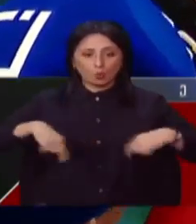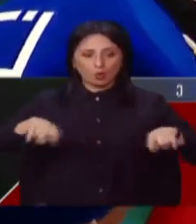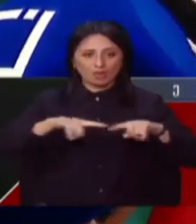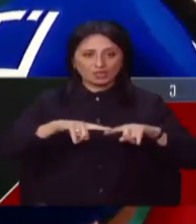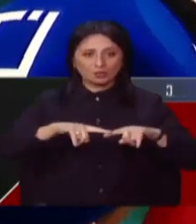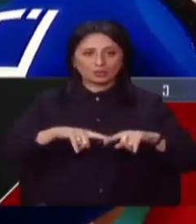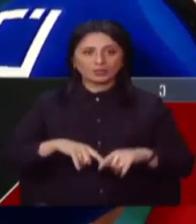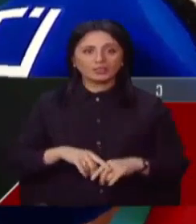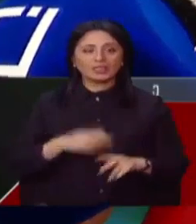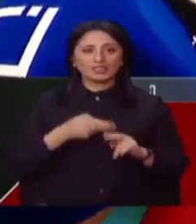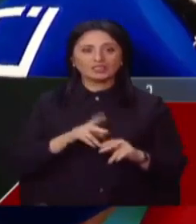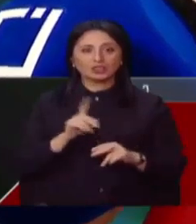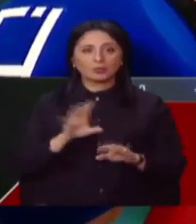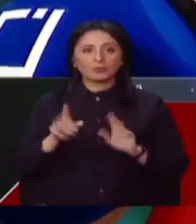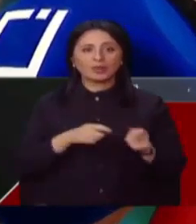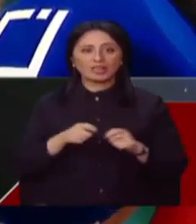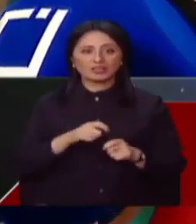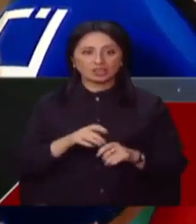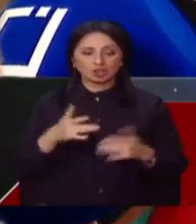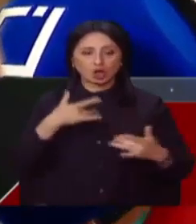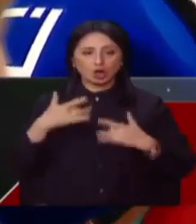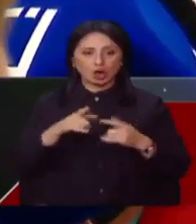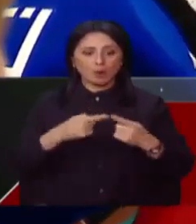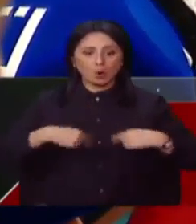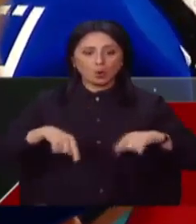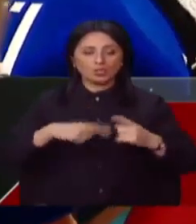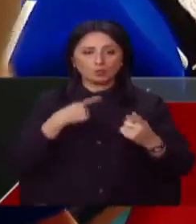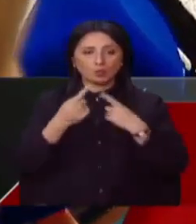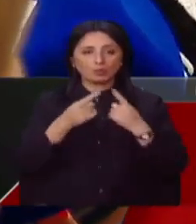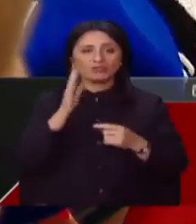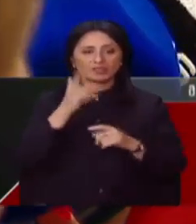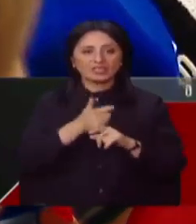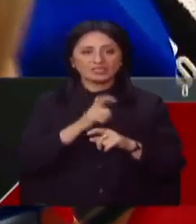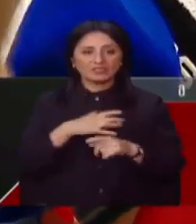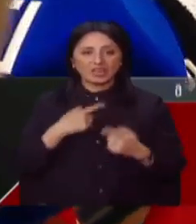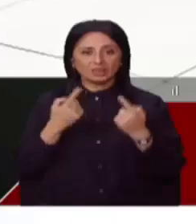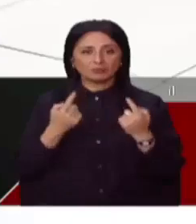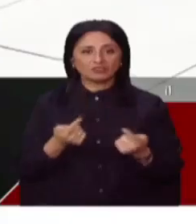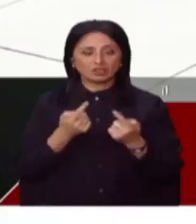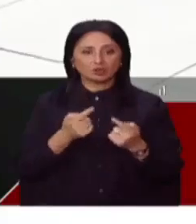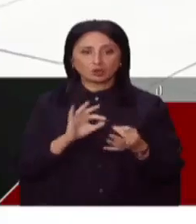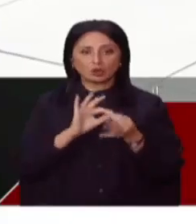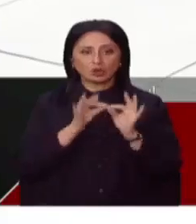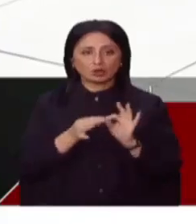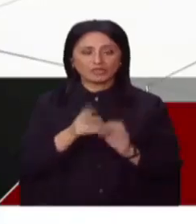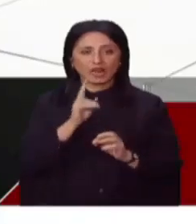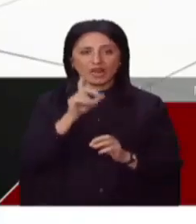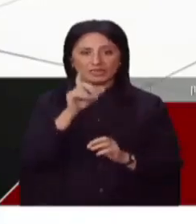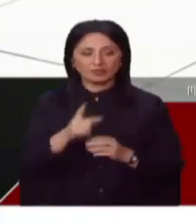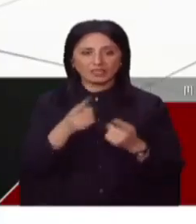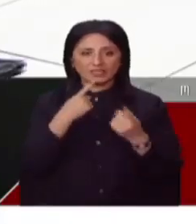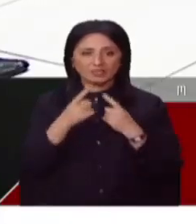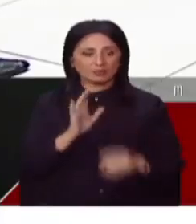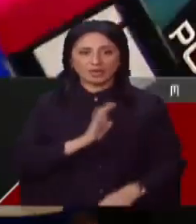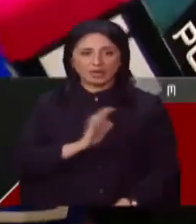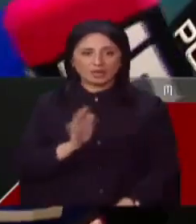კოალიციური, ის, რომ პრეზიდენტის როლი ამ კოალიციურ მოლაპარაკებებში იქნება ძალიან მნიშვნელოვანი, კონკრეტულ კანდიდატებზე